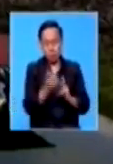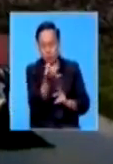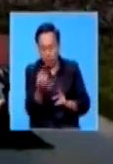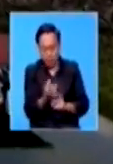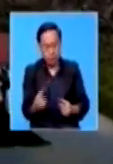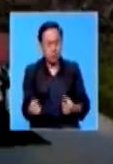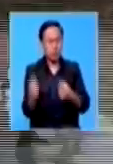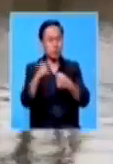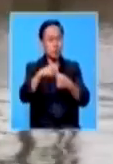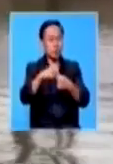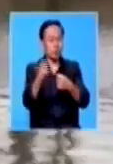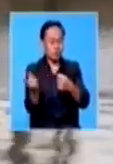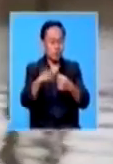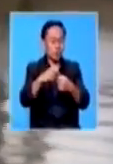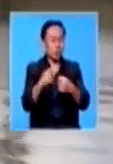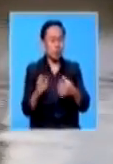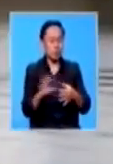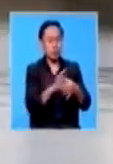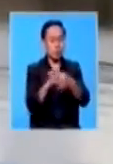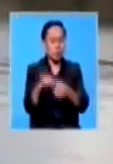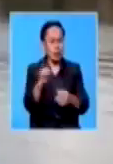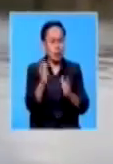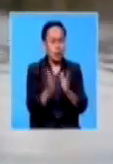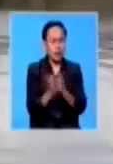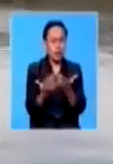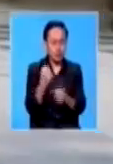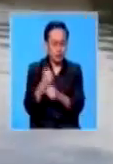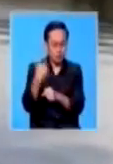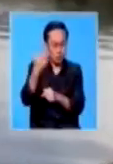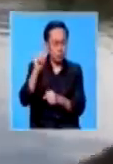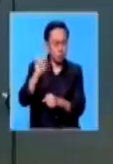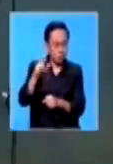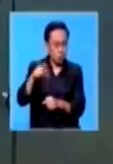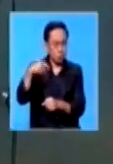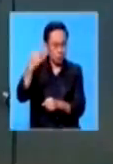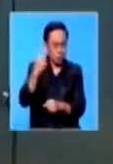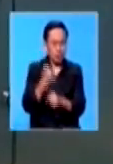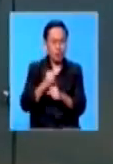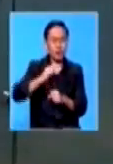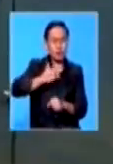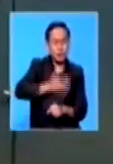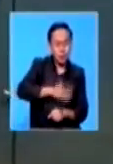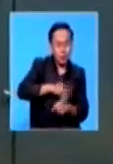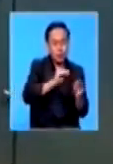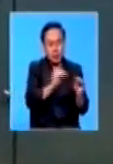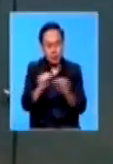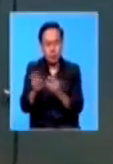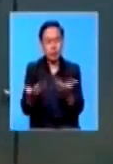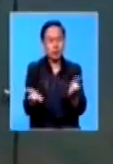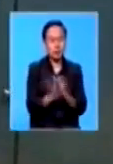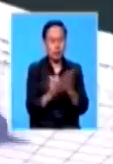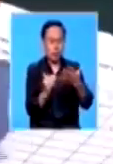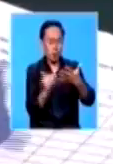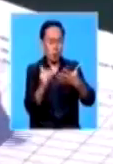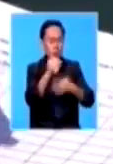วนนี้มันก็อะไรหนึ่งเร็วก็ทำก่อนอะไรรอได้ก็สองอะไรต้องทำช้าหน่อยก็สามมันต้องเป็นอย่างนี้